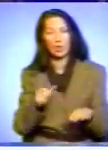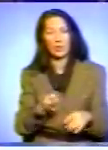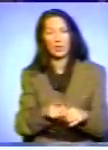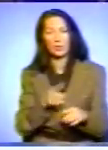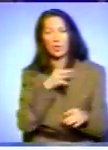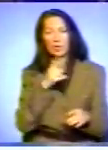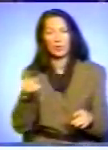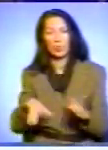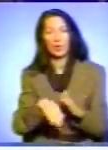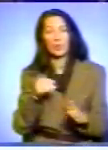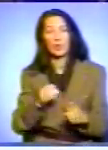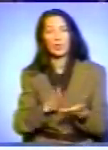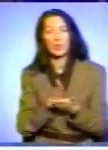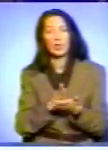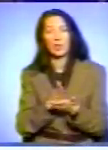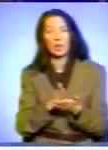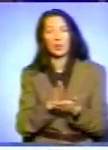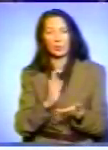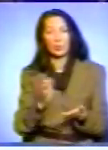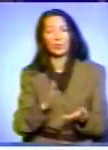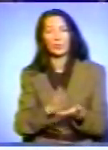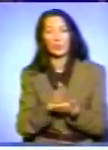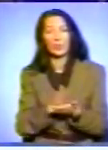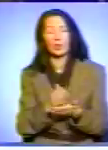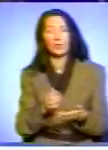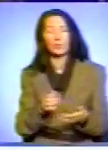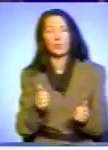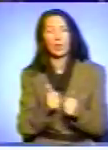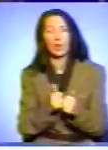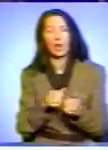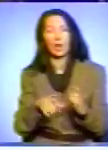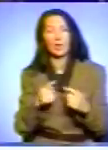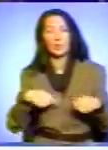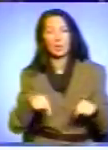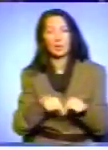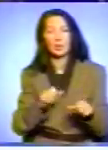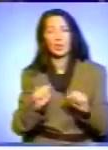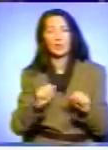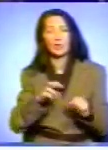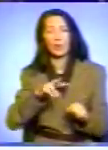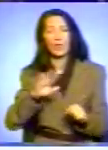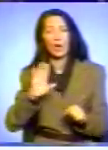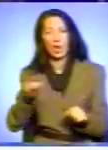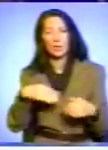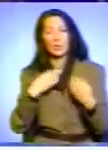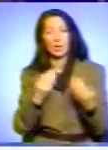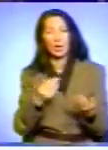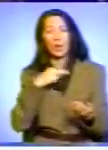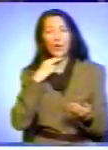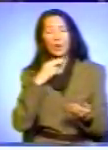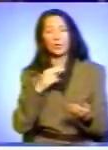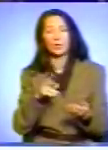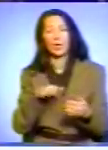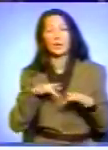України нестимуть службу поблизу виборчих дільниць. Керівництво УМВС звернуло увагу на дії правоохоронців на усіх